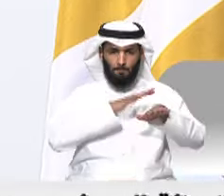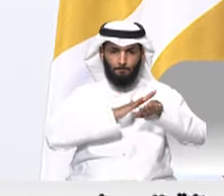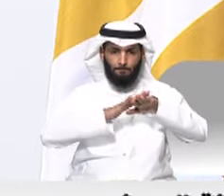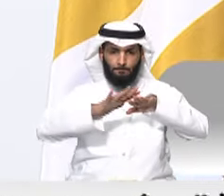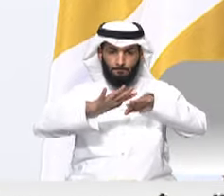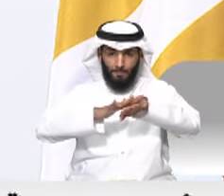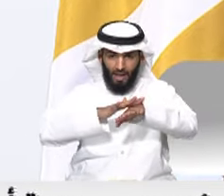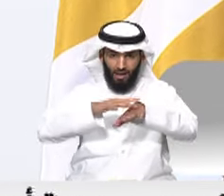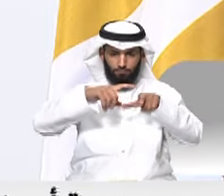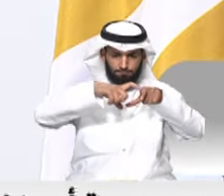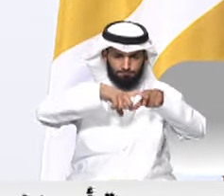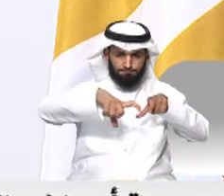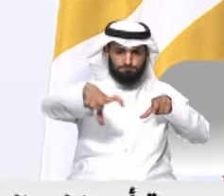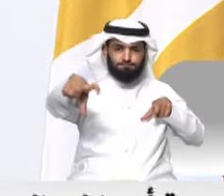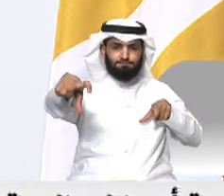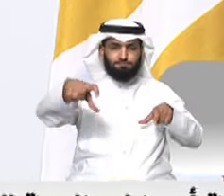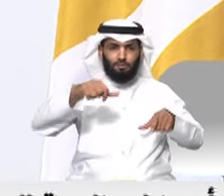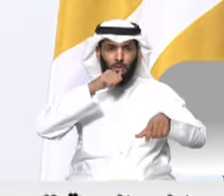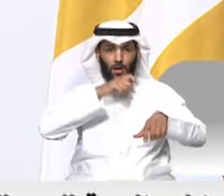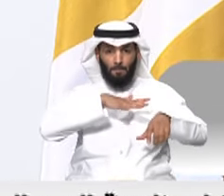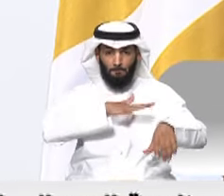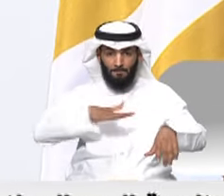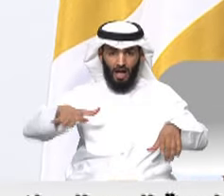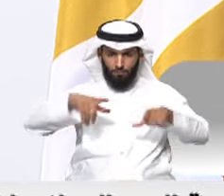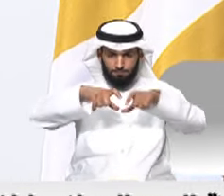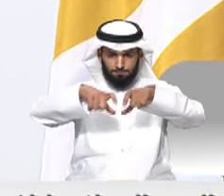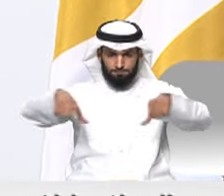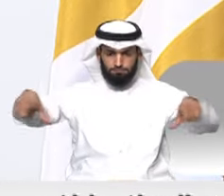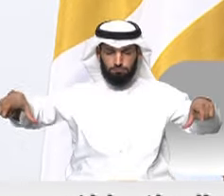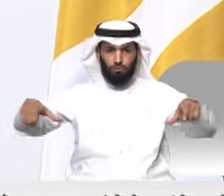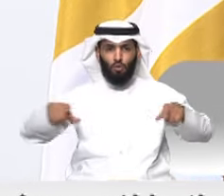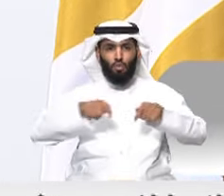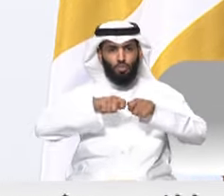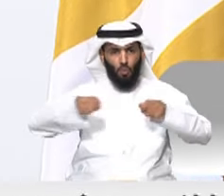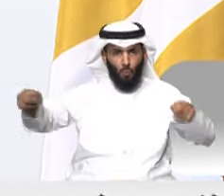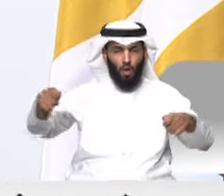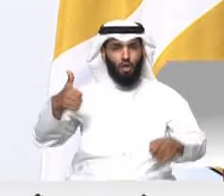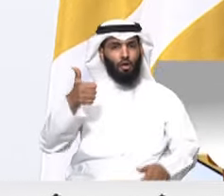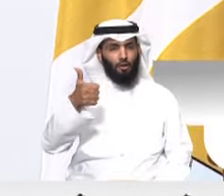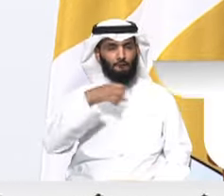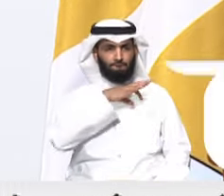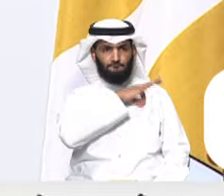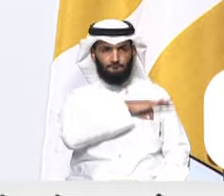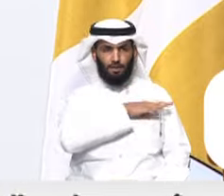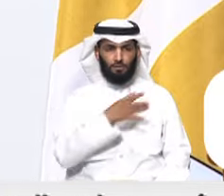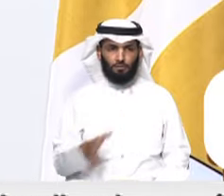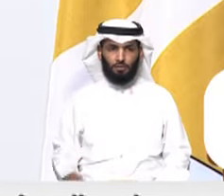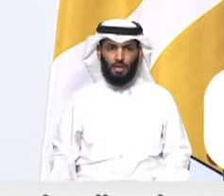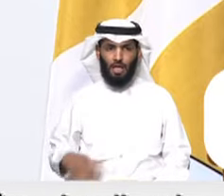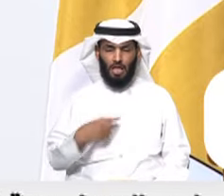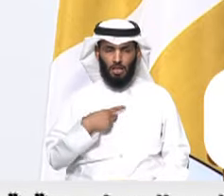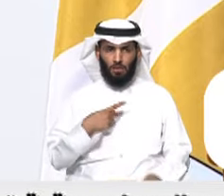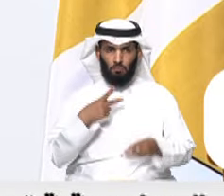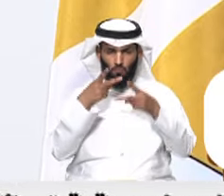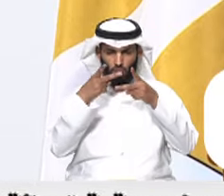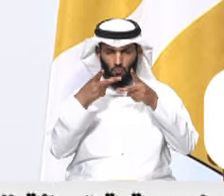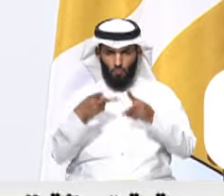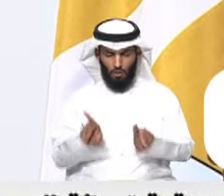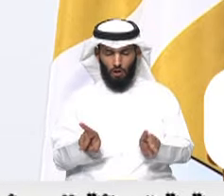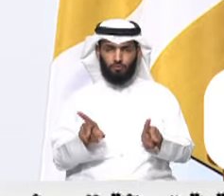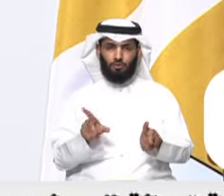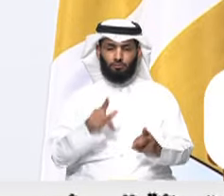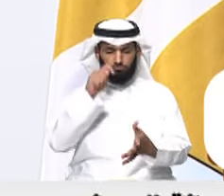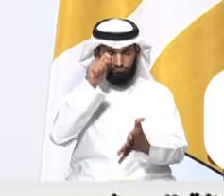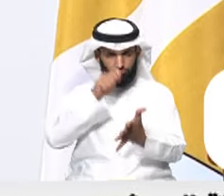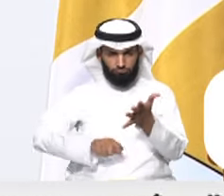ساحليه بمساحات الكليه 150 1766 متر مربع طبعا وافقنا على هالمكونات المشروع